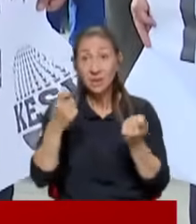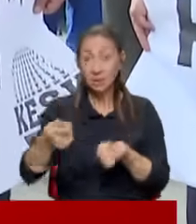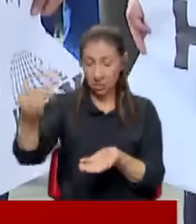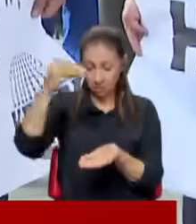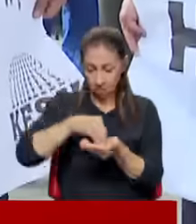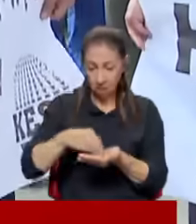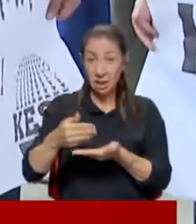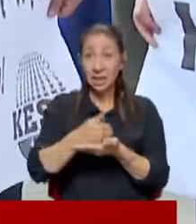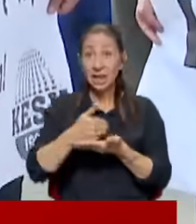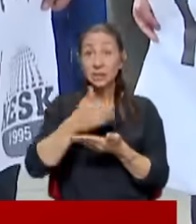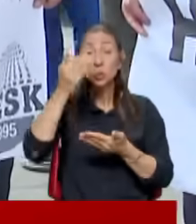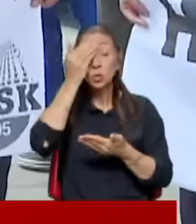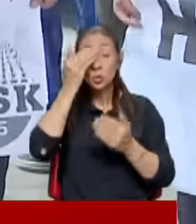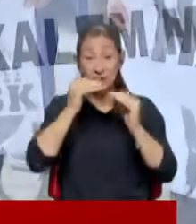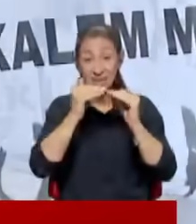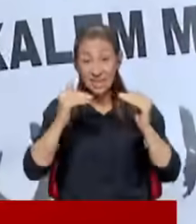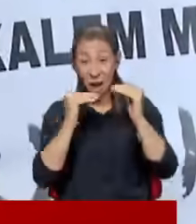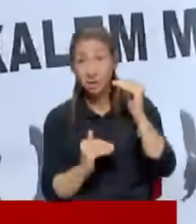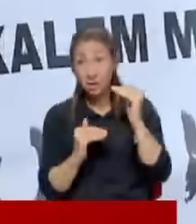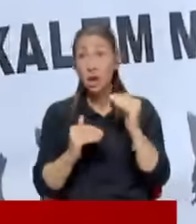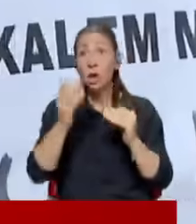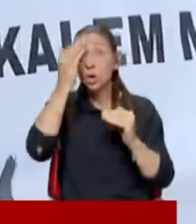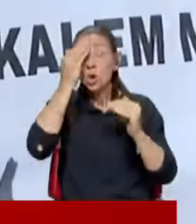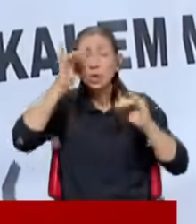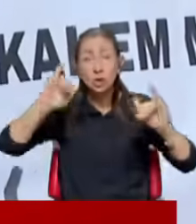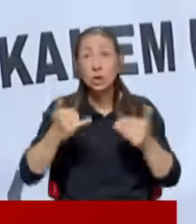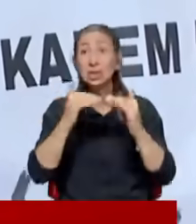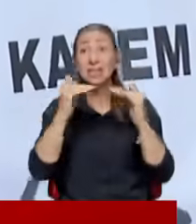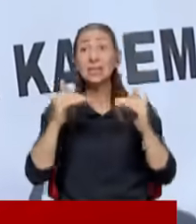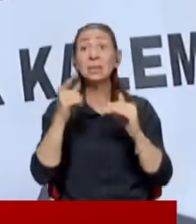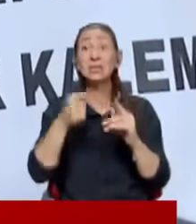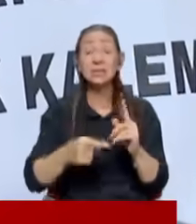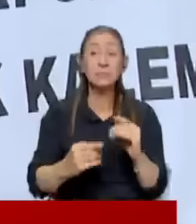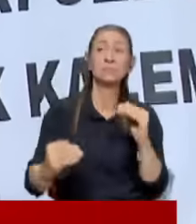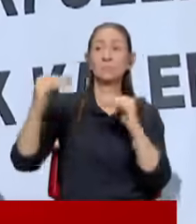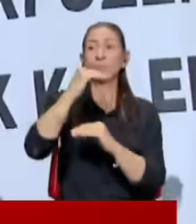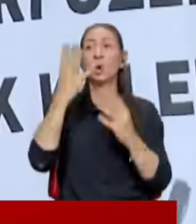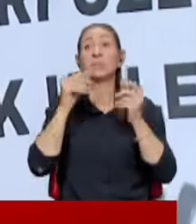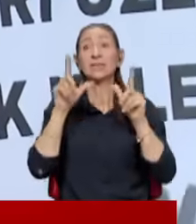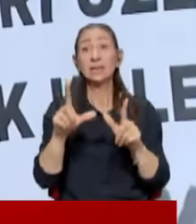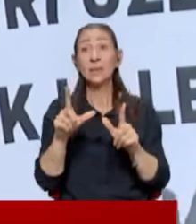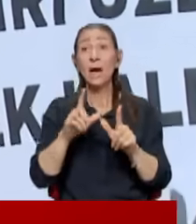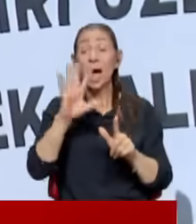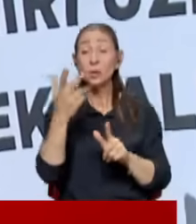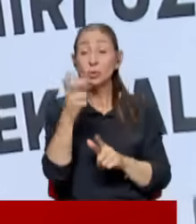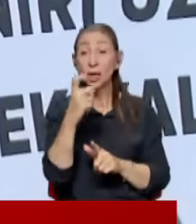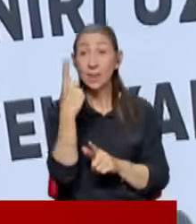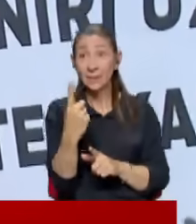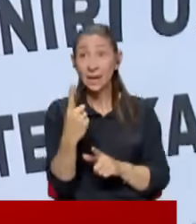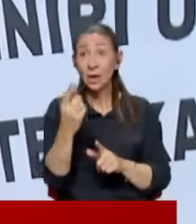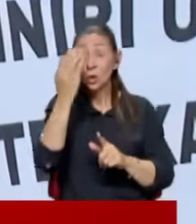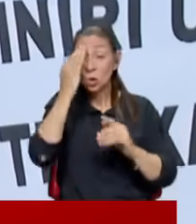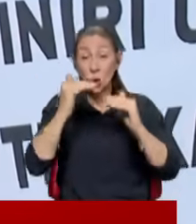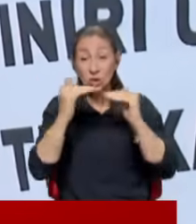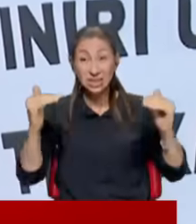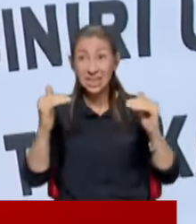geçecek olan gelir yoksulluk sınırının altında yoksulluk sınırının üzerine çıkarılmalıdır. Her 3 ayda bir